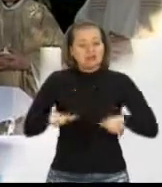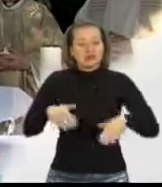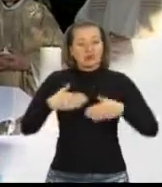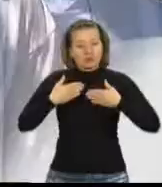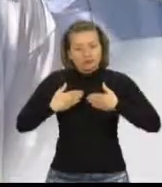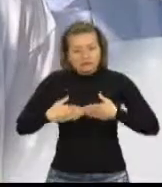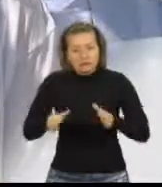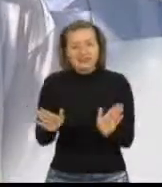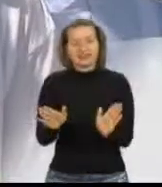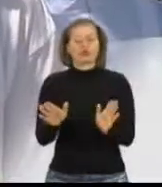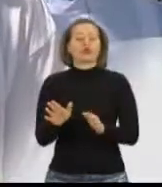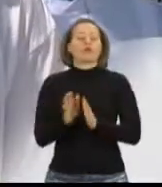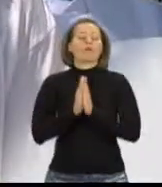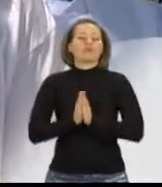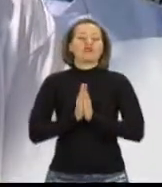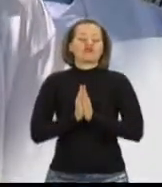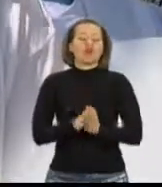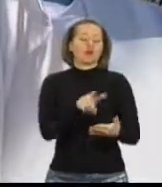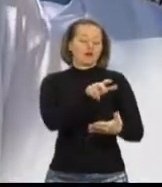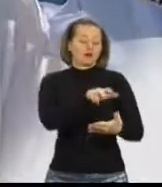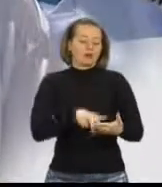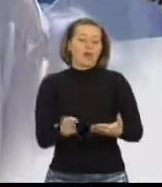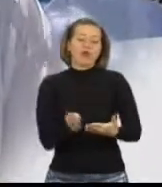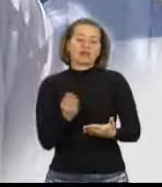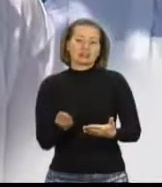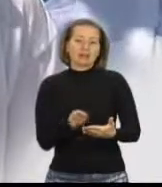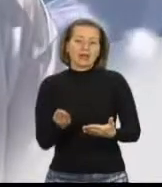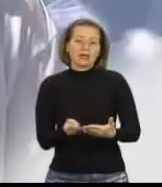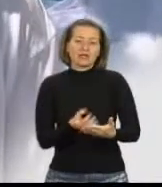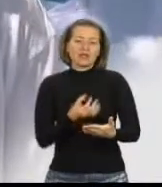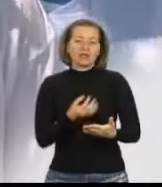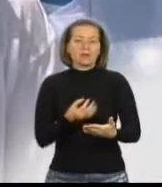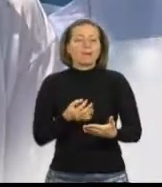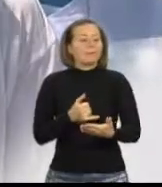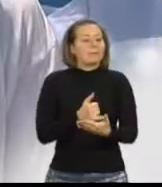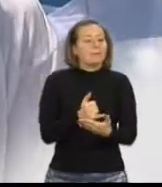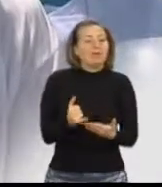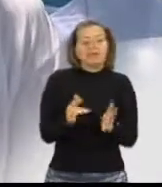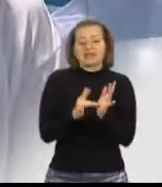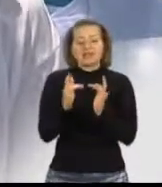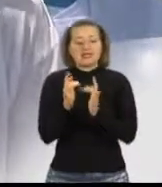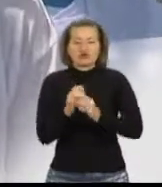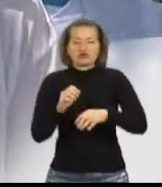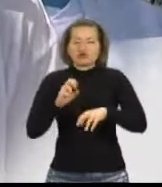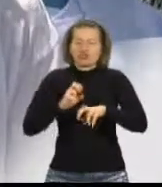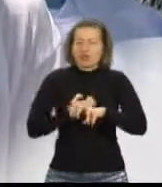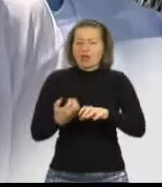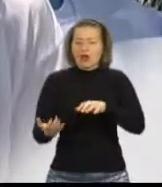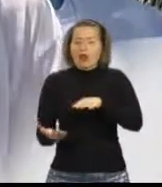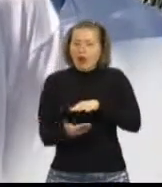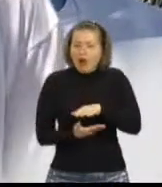szentmise, amelynek az olvasmányai arról szólnak, hogy Jézus a szikla alapja